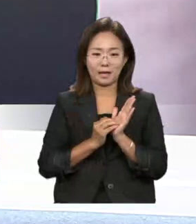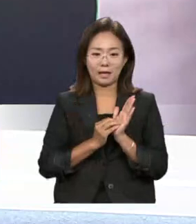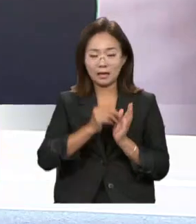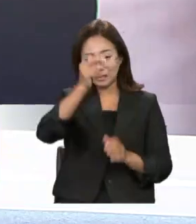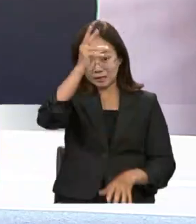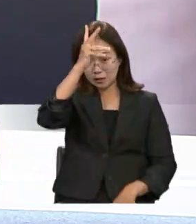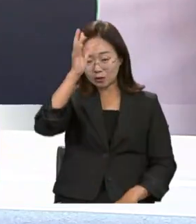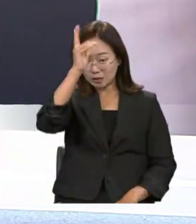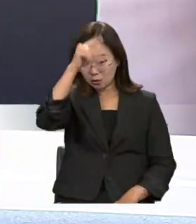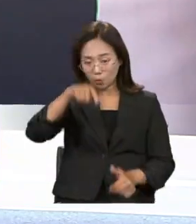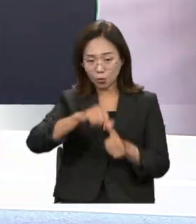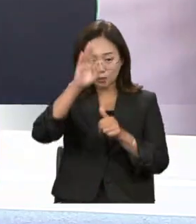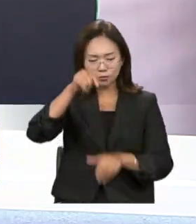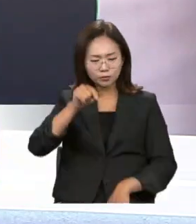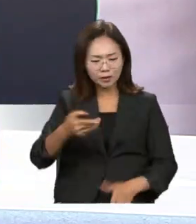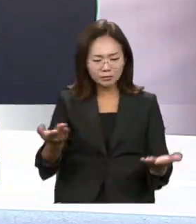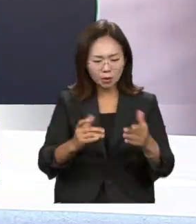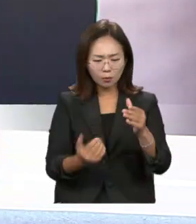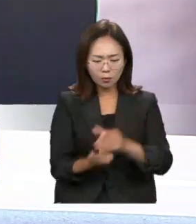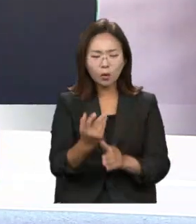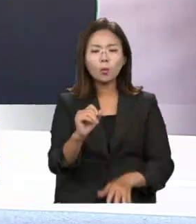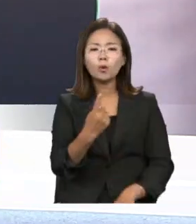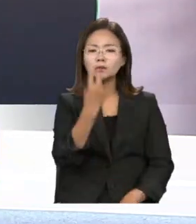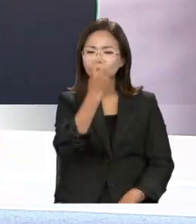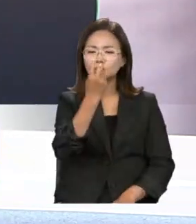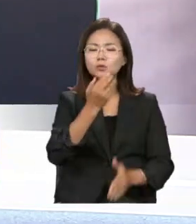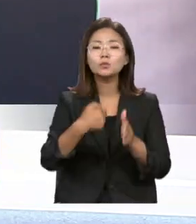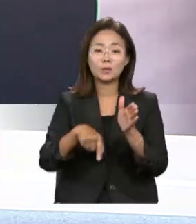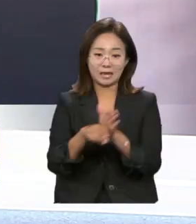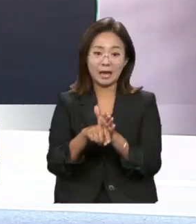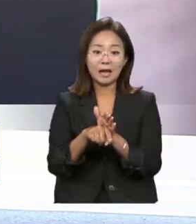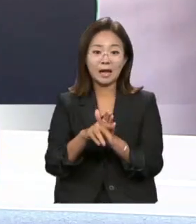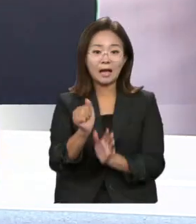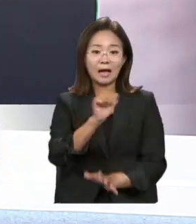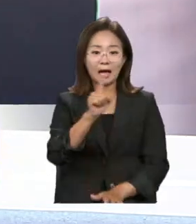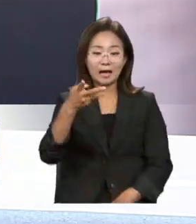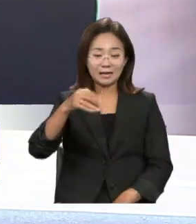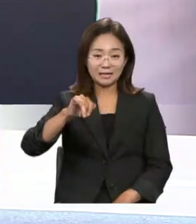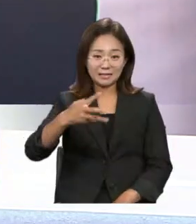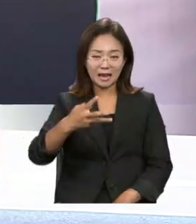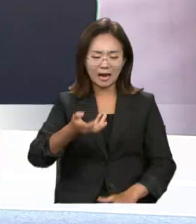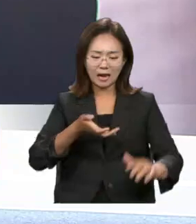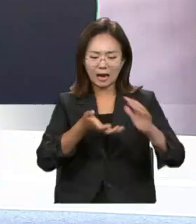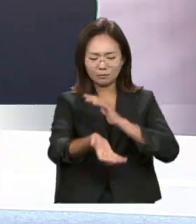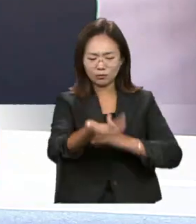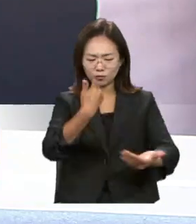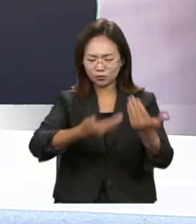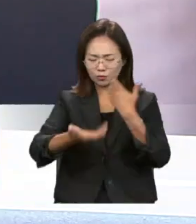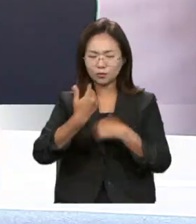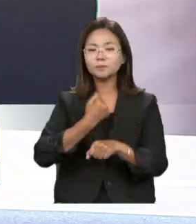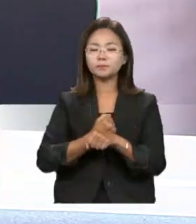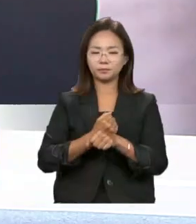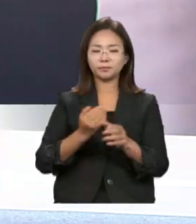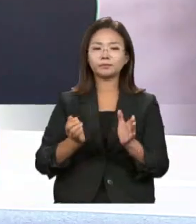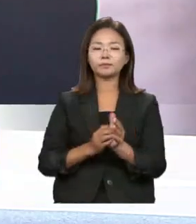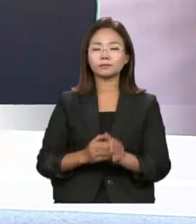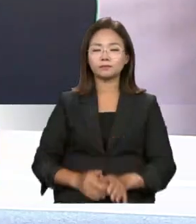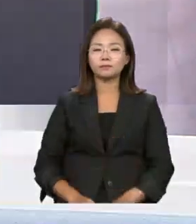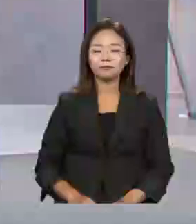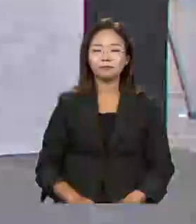경찰과 고용노동부는 이번 참사의 원인 규명을 위해 제조업체 아리세를 압수수색했습니다. 먼저 최민성